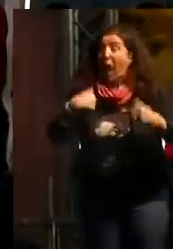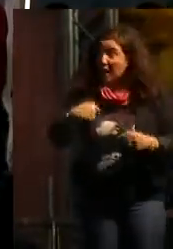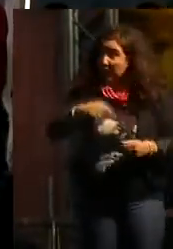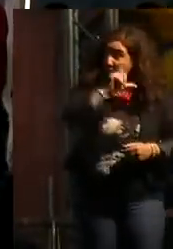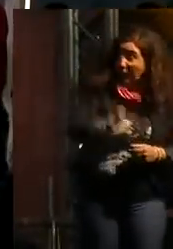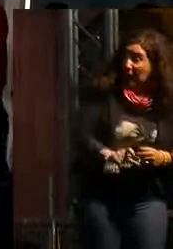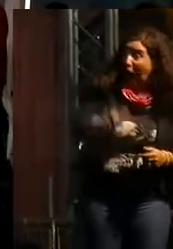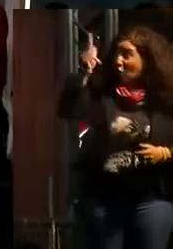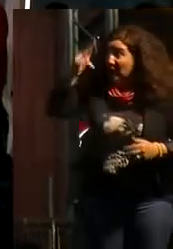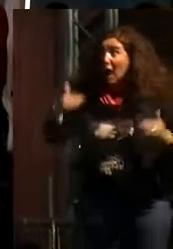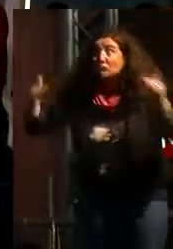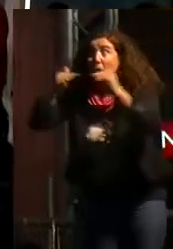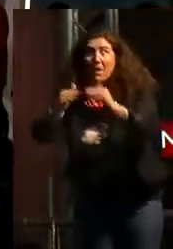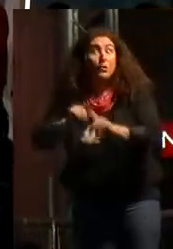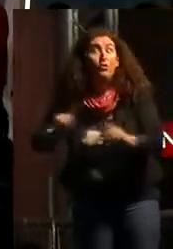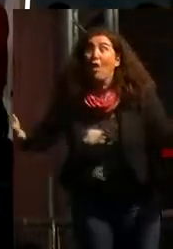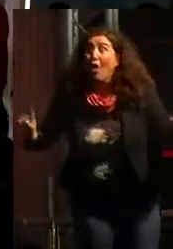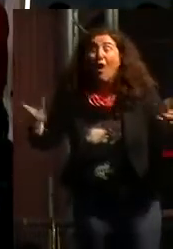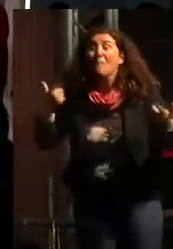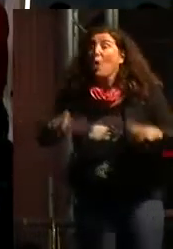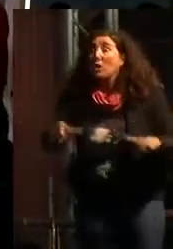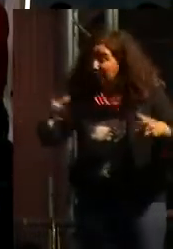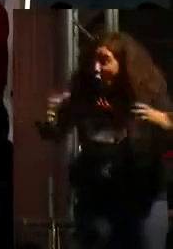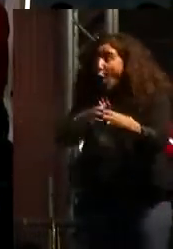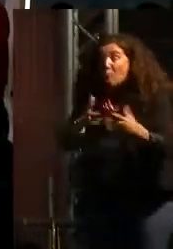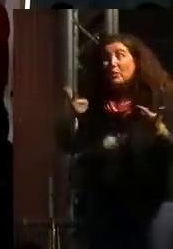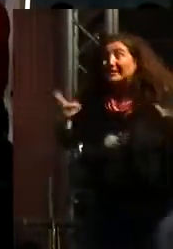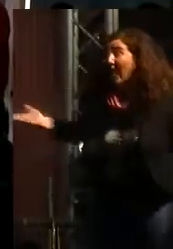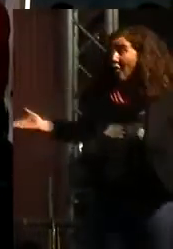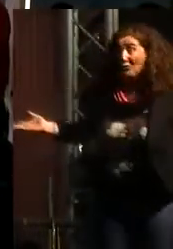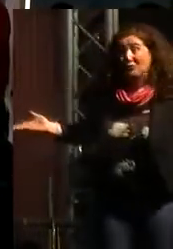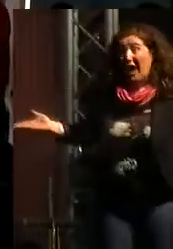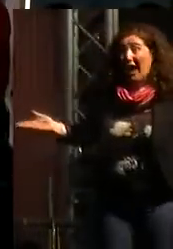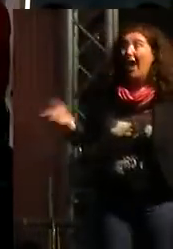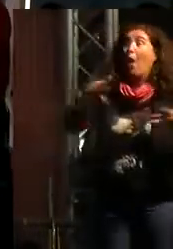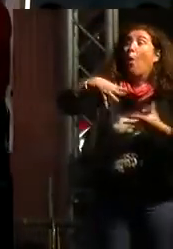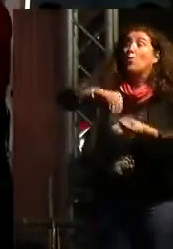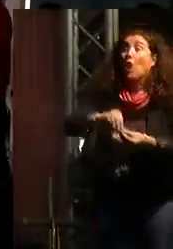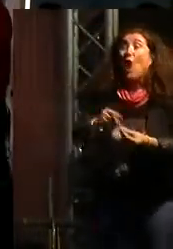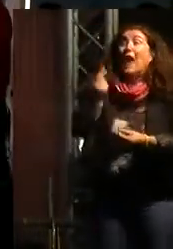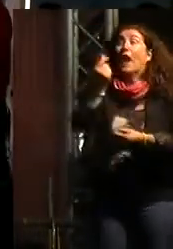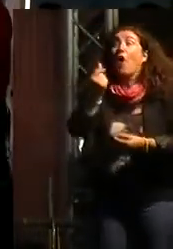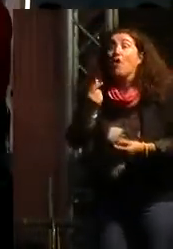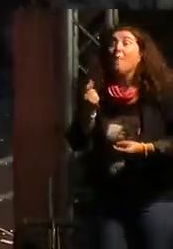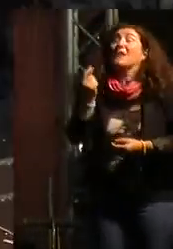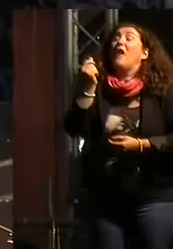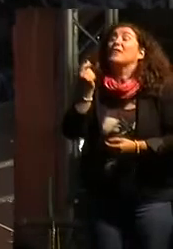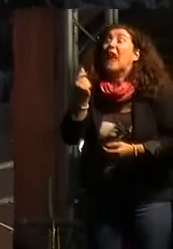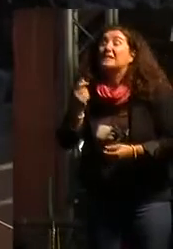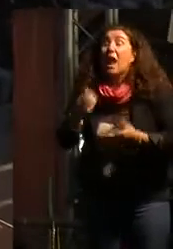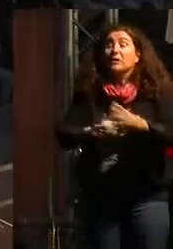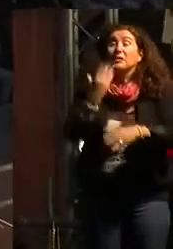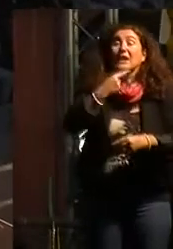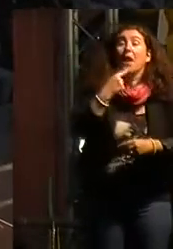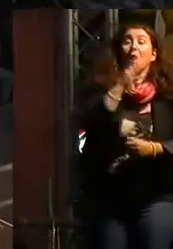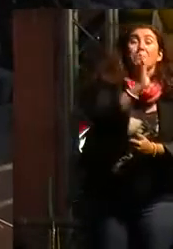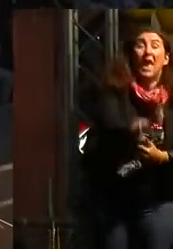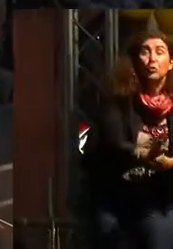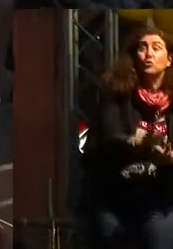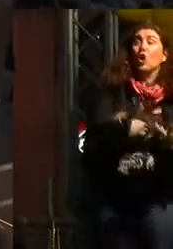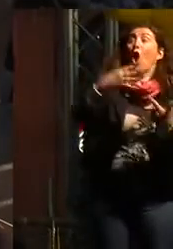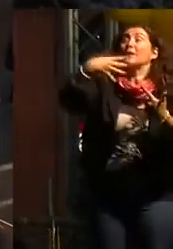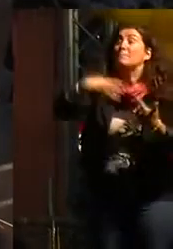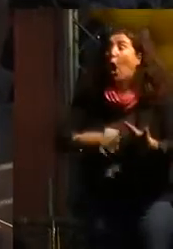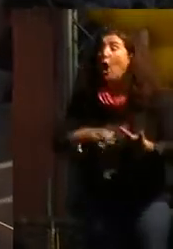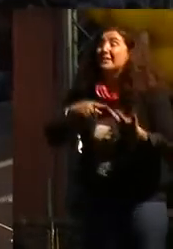Perché? Perché non è più una comunità, è un'unione economica e finanziaria. L'hanno creata Berlusconi, Monti, Letta, Bersani e ora